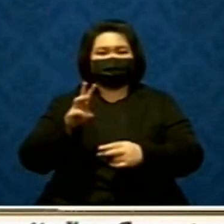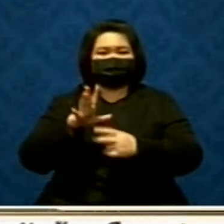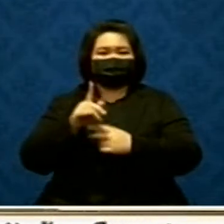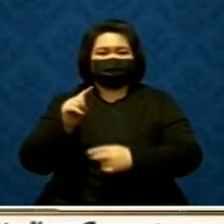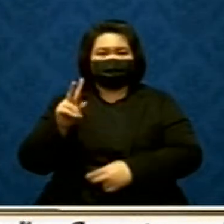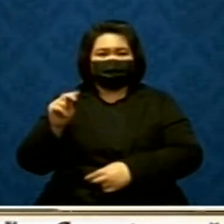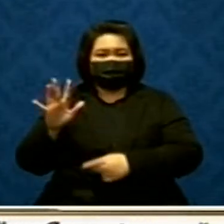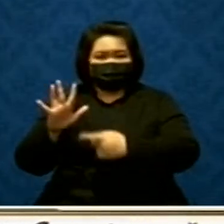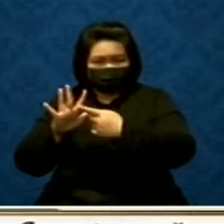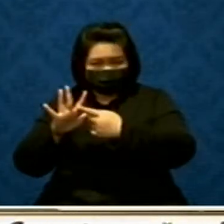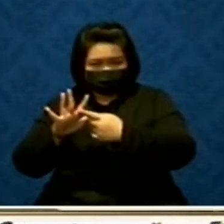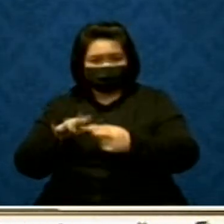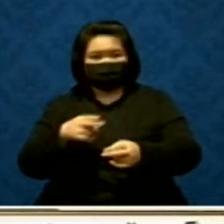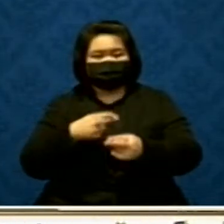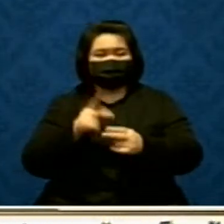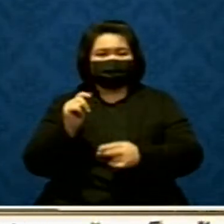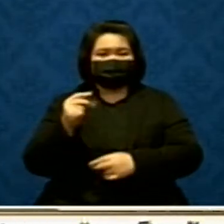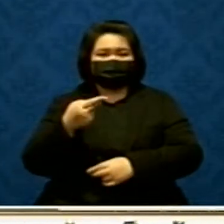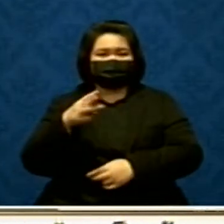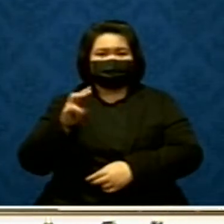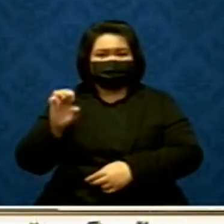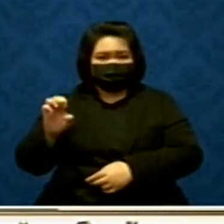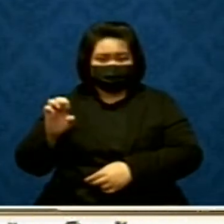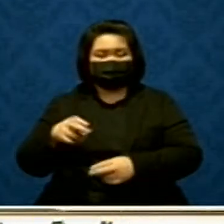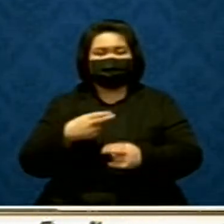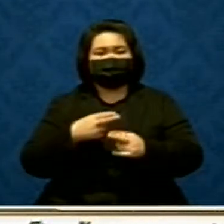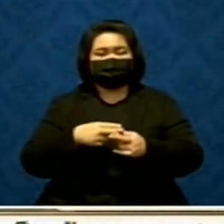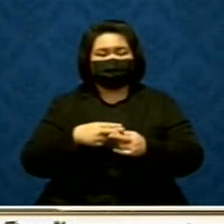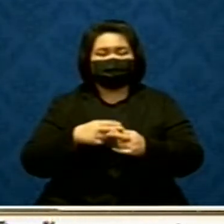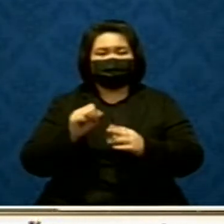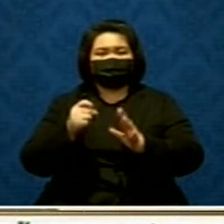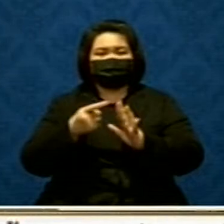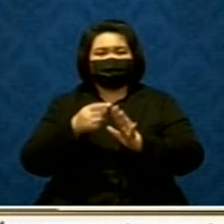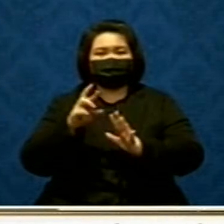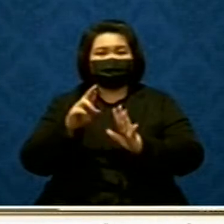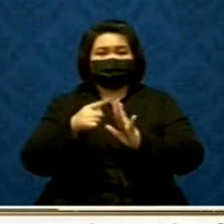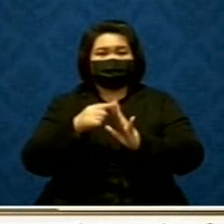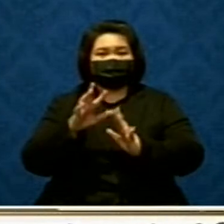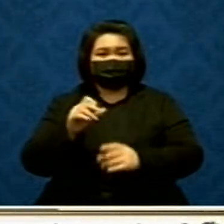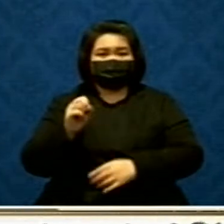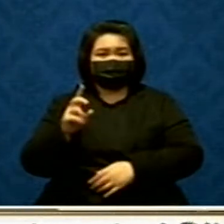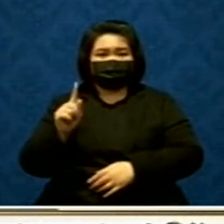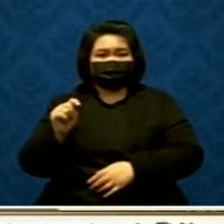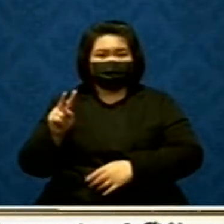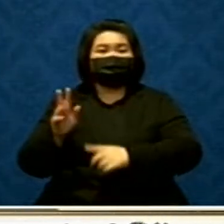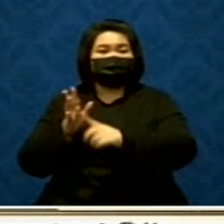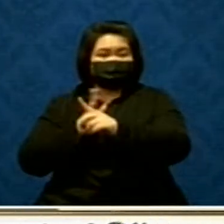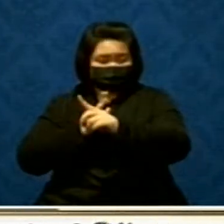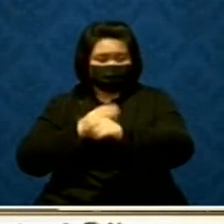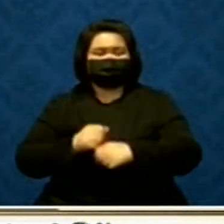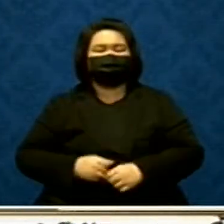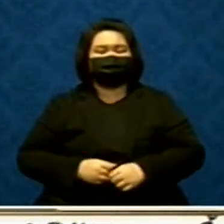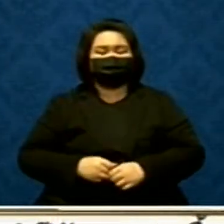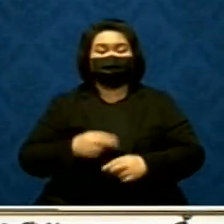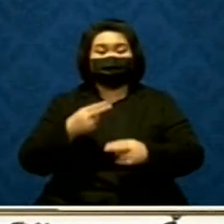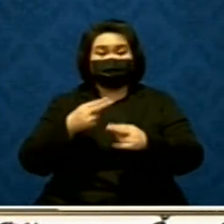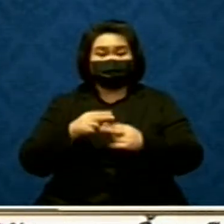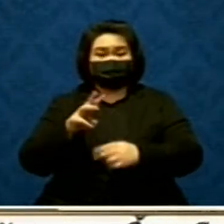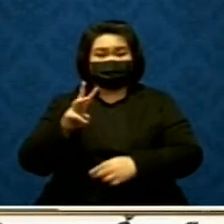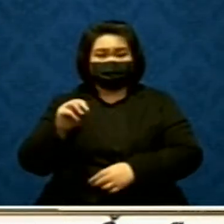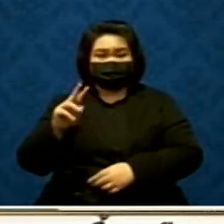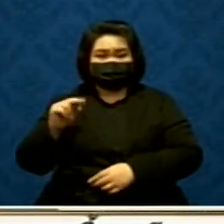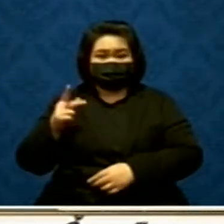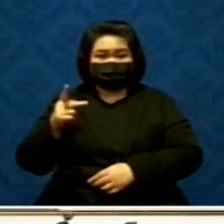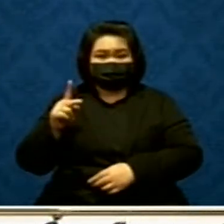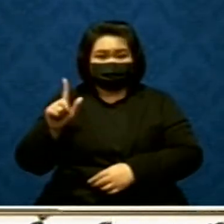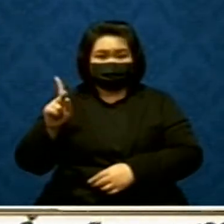านทวีสอดส่องท่านสุรเชษฐ์ประวินวงวุฒิและท่านมงคลกิจสุขสินธารานนท์นะครับขออนุ